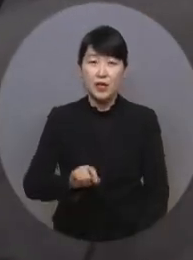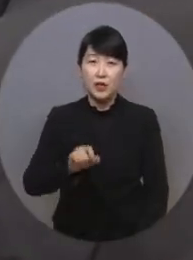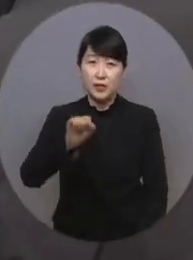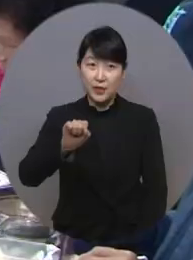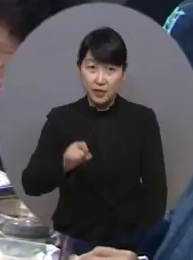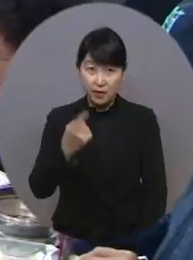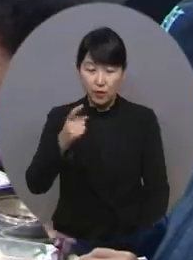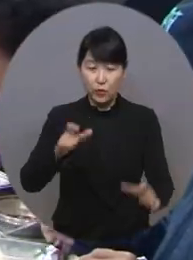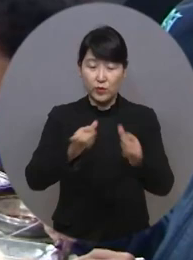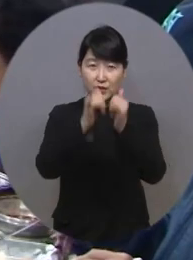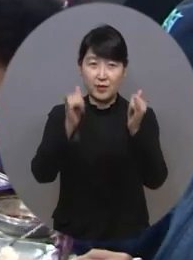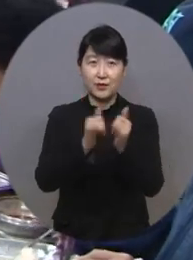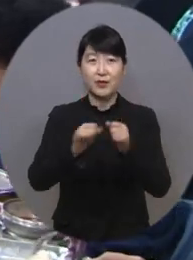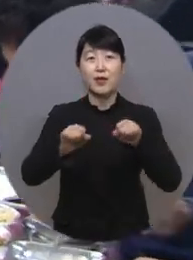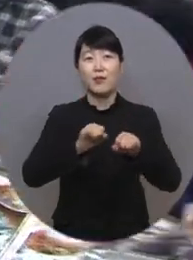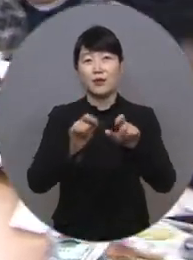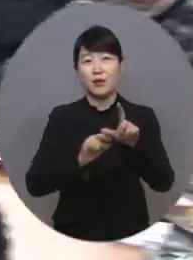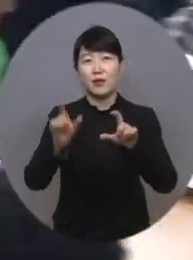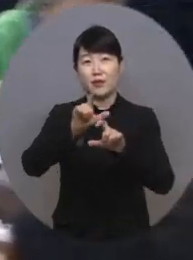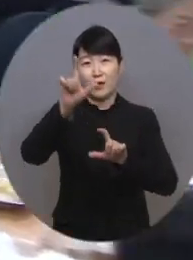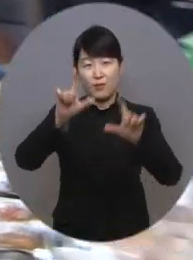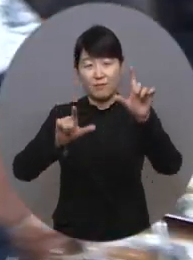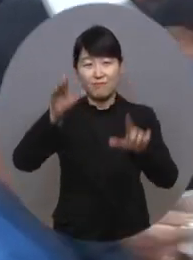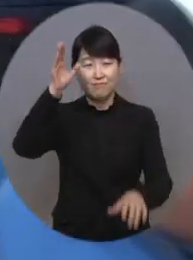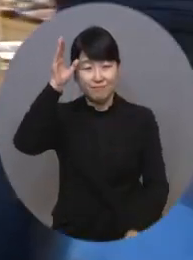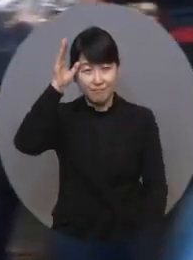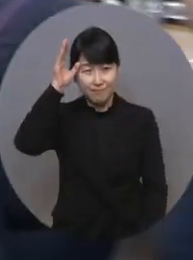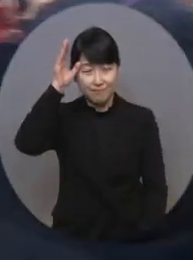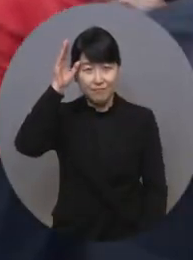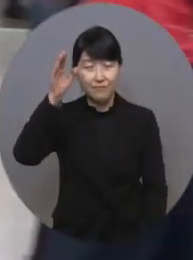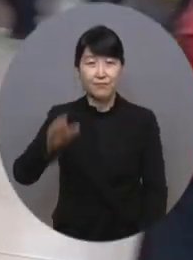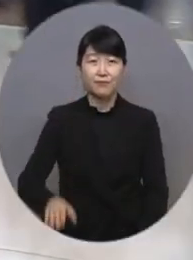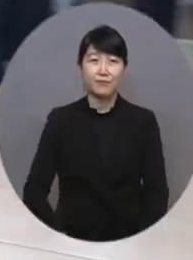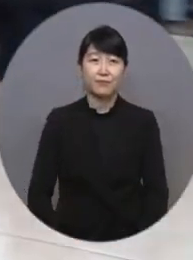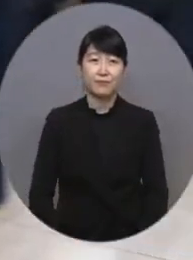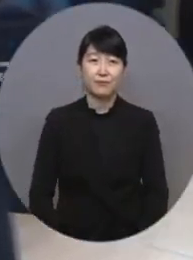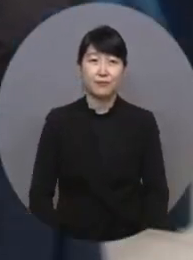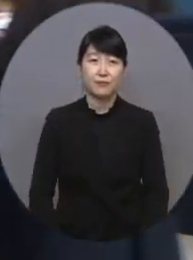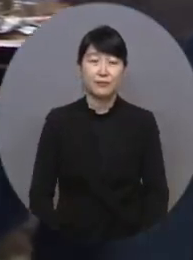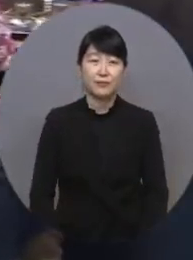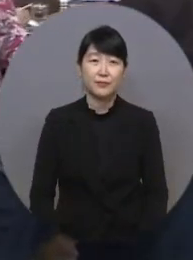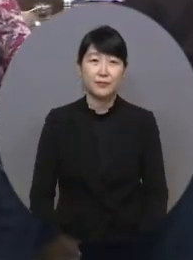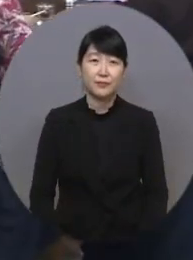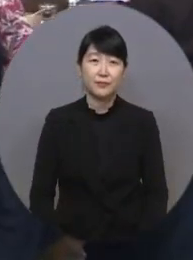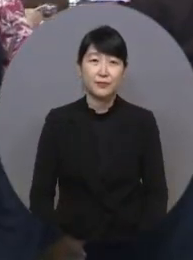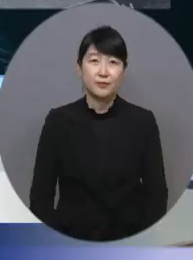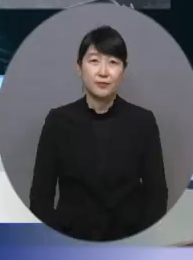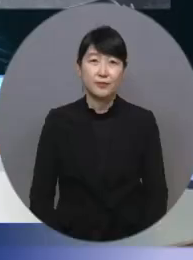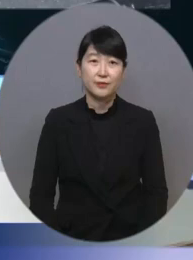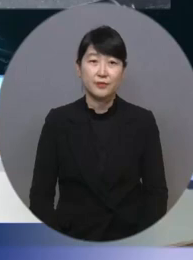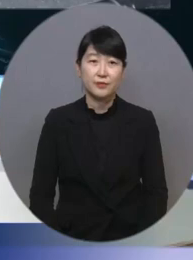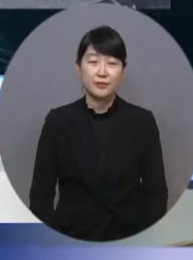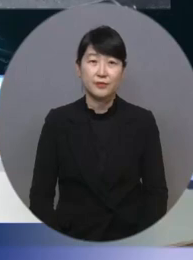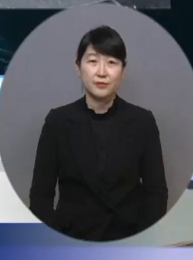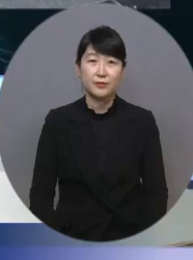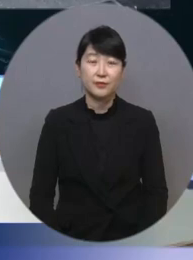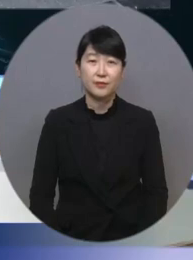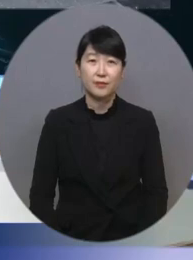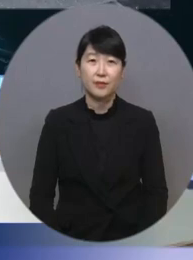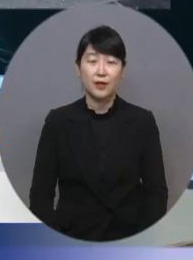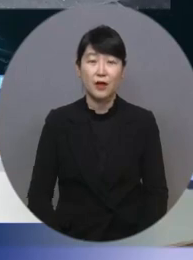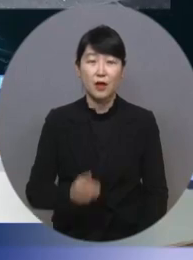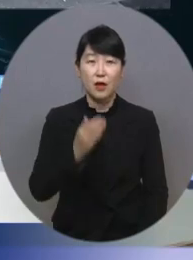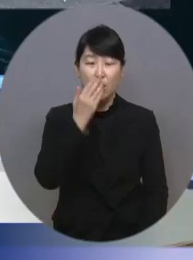지역사회가 더욱 활기가 가득해지는 모습을 기대해봅니다. 복지TV 뉴스 김수경입니다. 전남